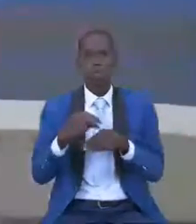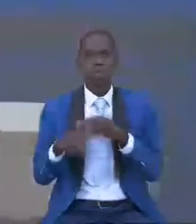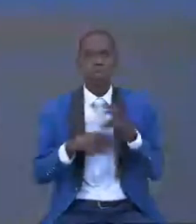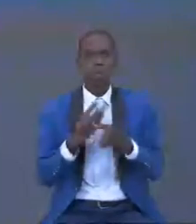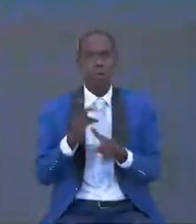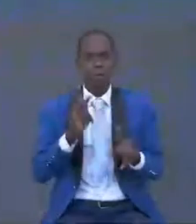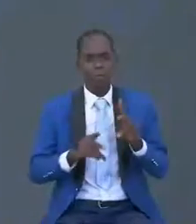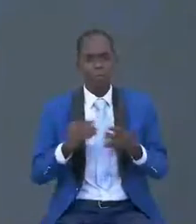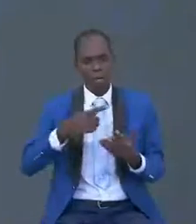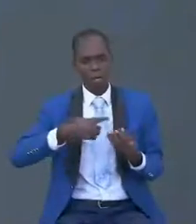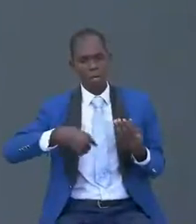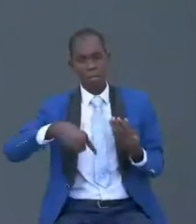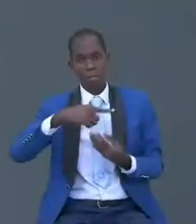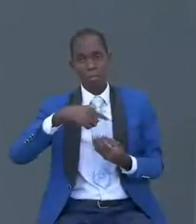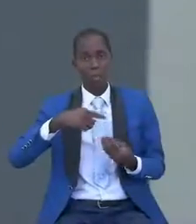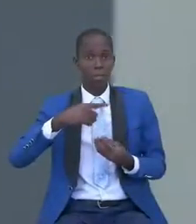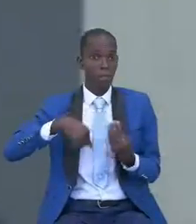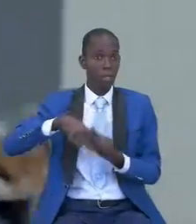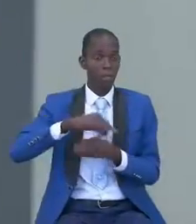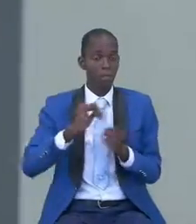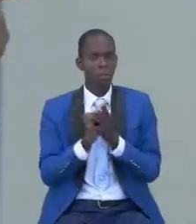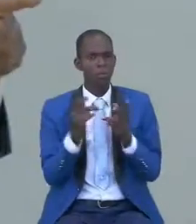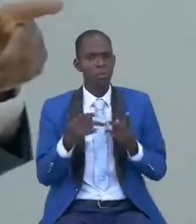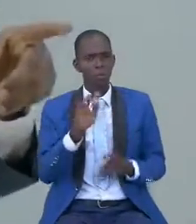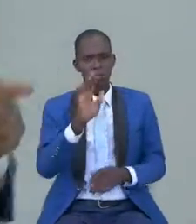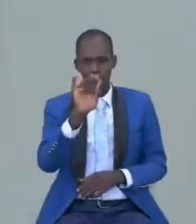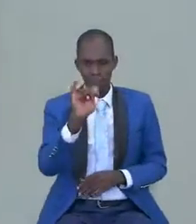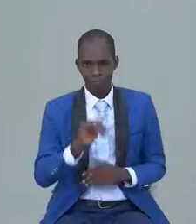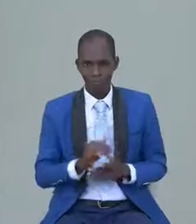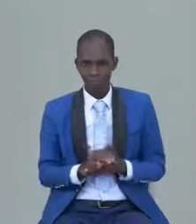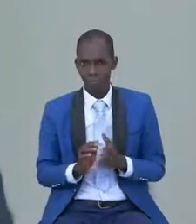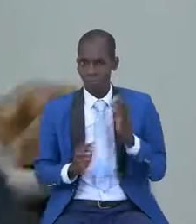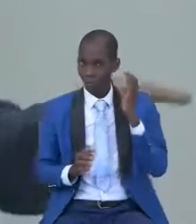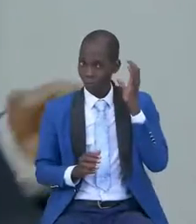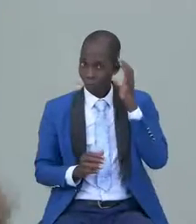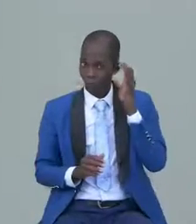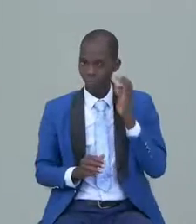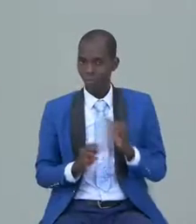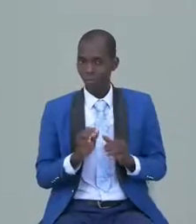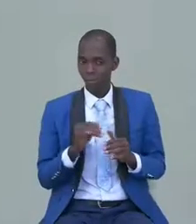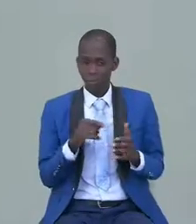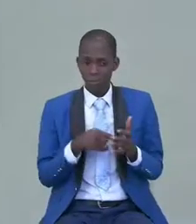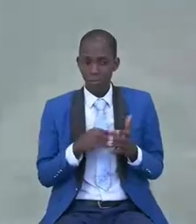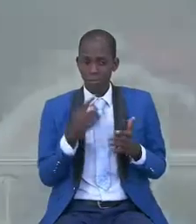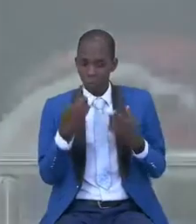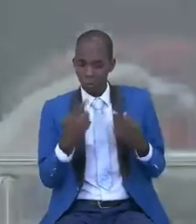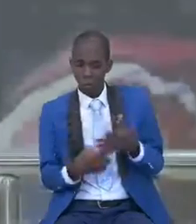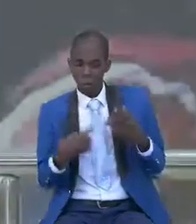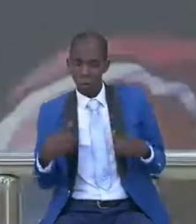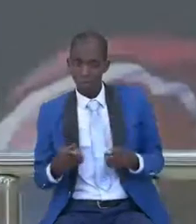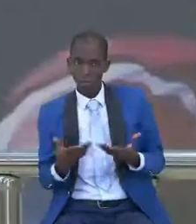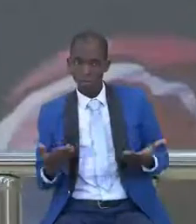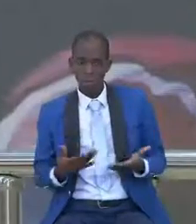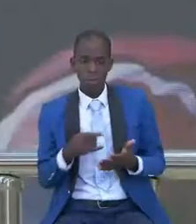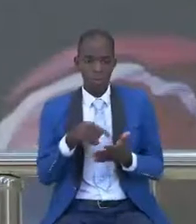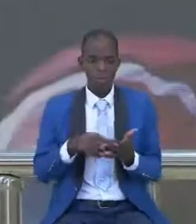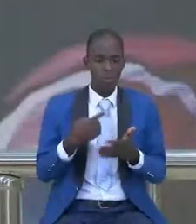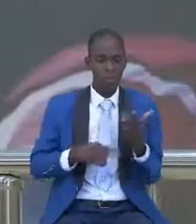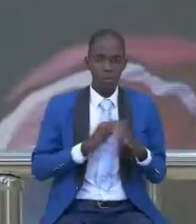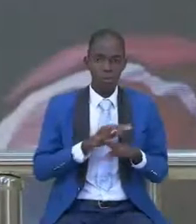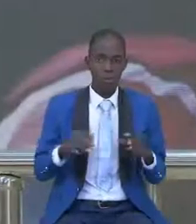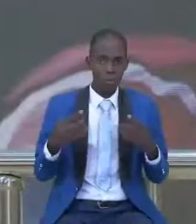localité ont dit, viens. Ici, là, voici ce qui arrive, voici ce qui se passe. Et